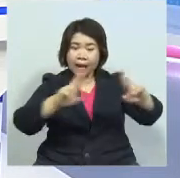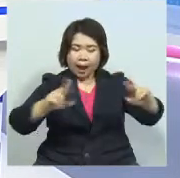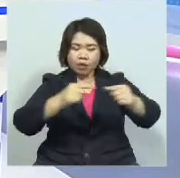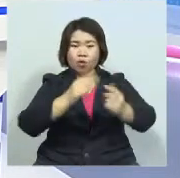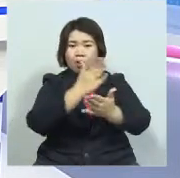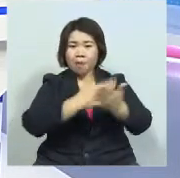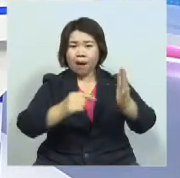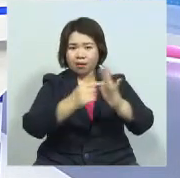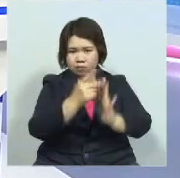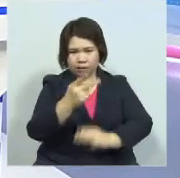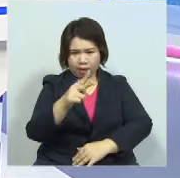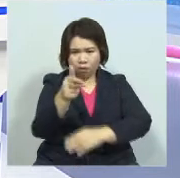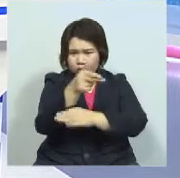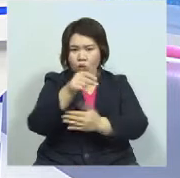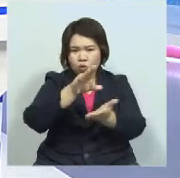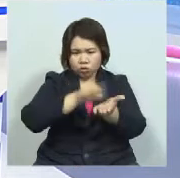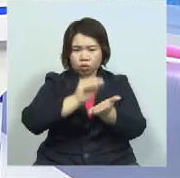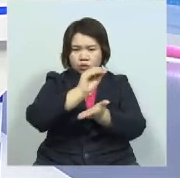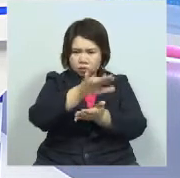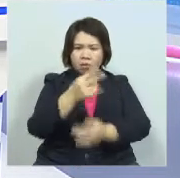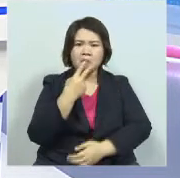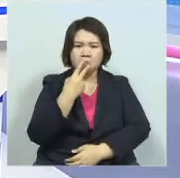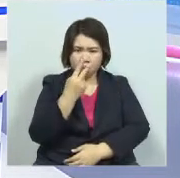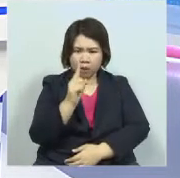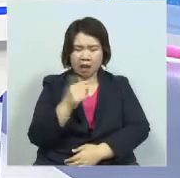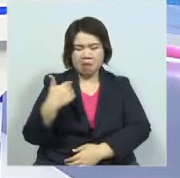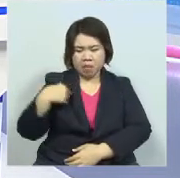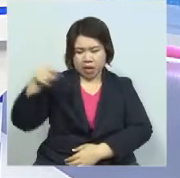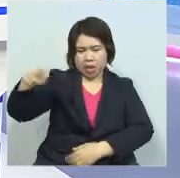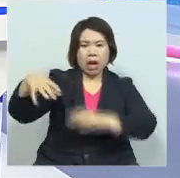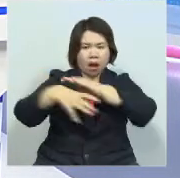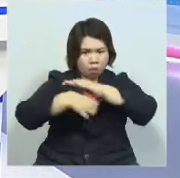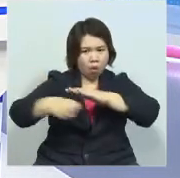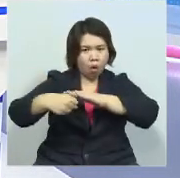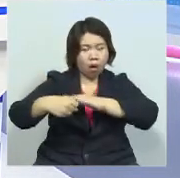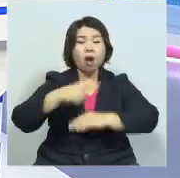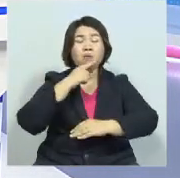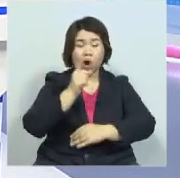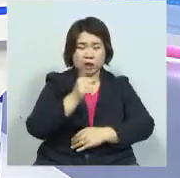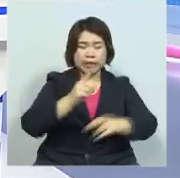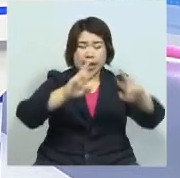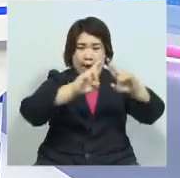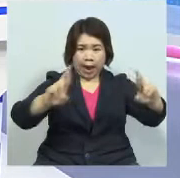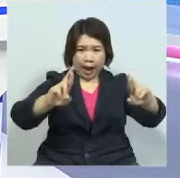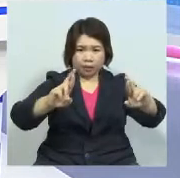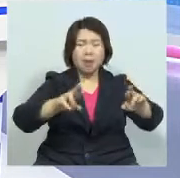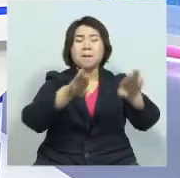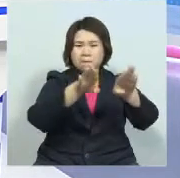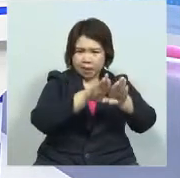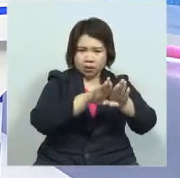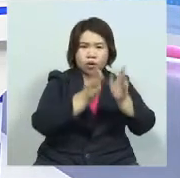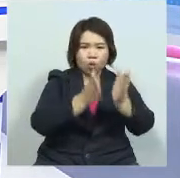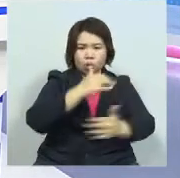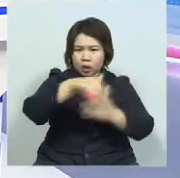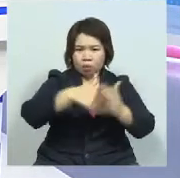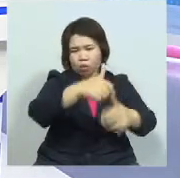างแคส่งคลิปเข้ามาร้องเรียนบอกว่าถูกคนร้ายเข้าลักทรัพย์หลังจากห้างปิดคือปกติห้างปิดเขาก็ต้องให้คนออ